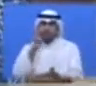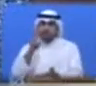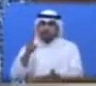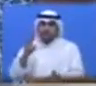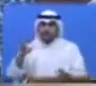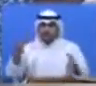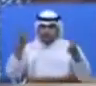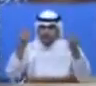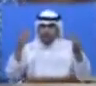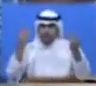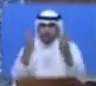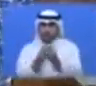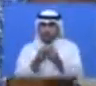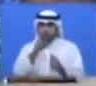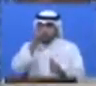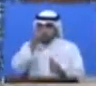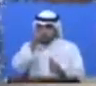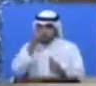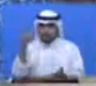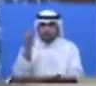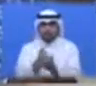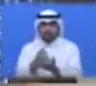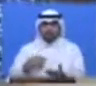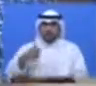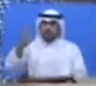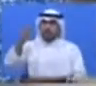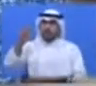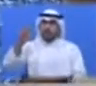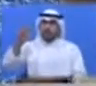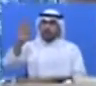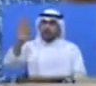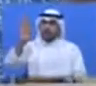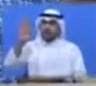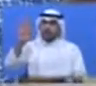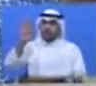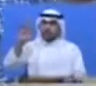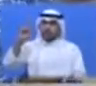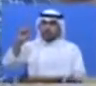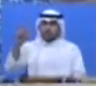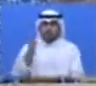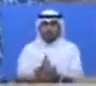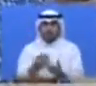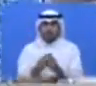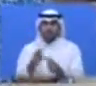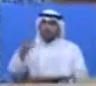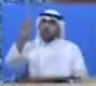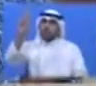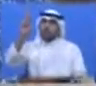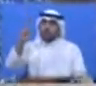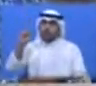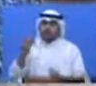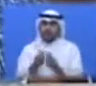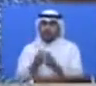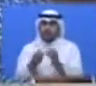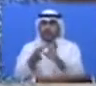والثقافة والعلوم أليكسو بالتنسيق مع أيضا اليونسكو وجامعة